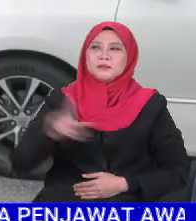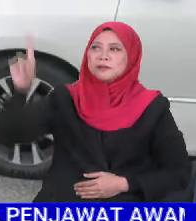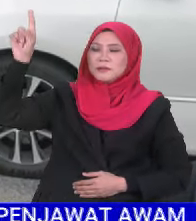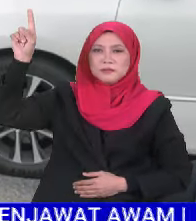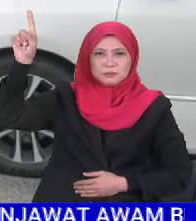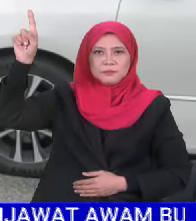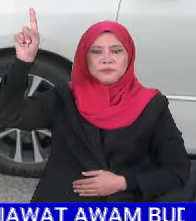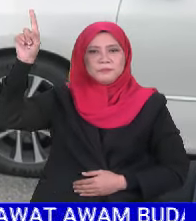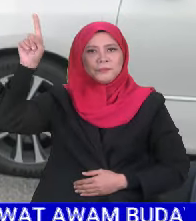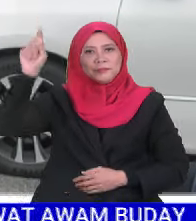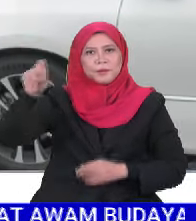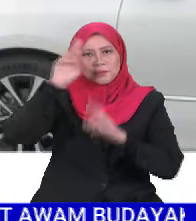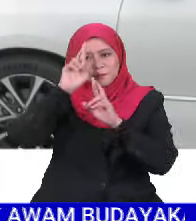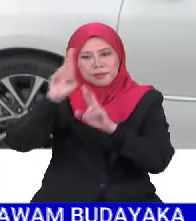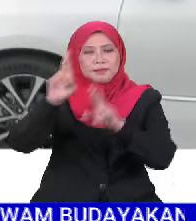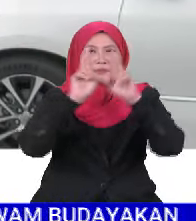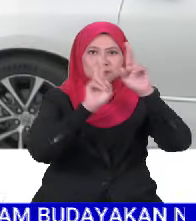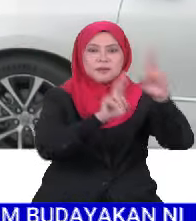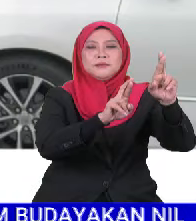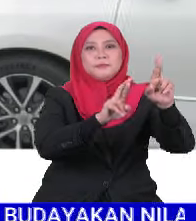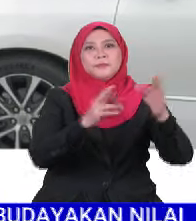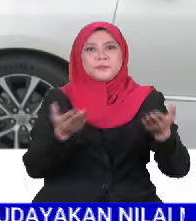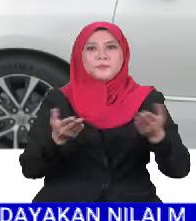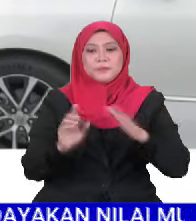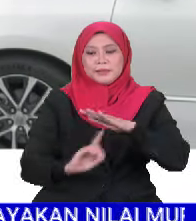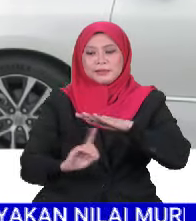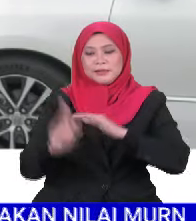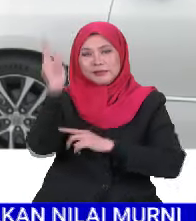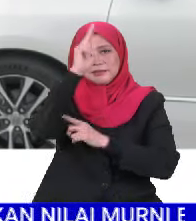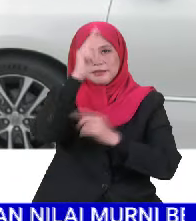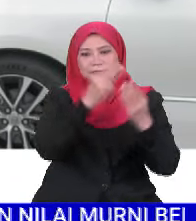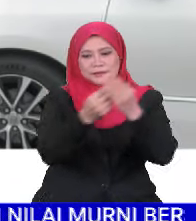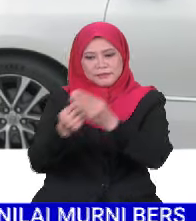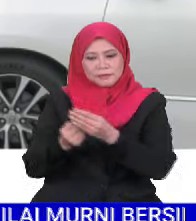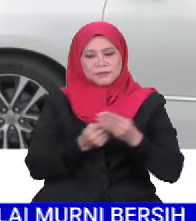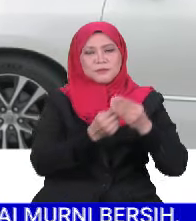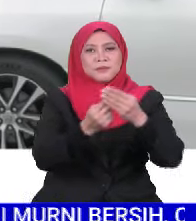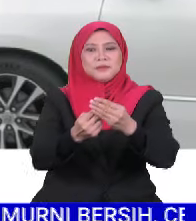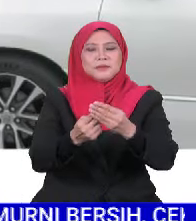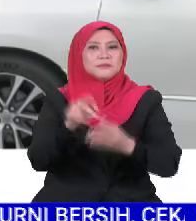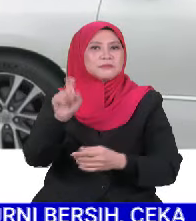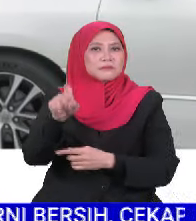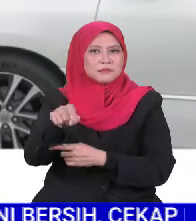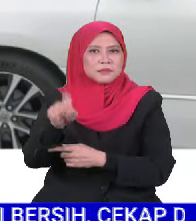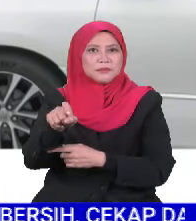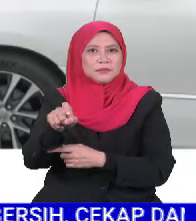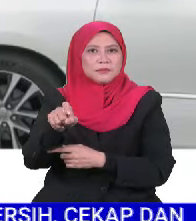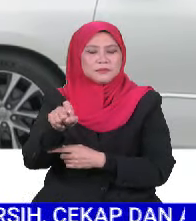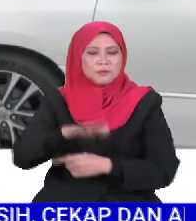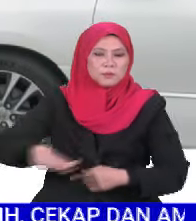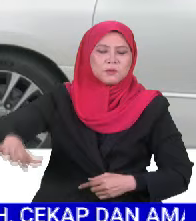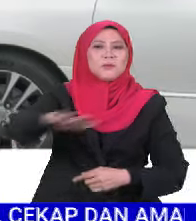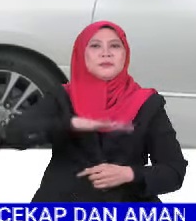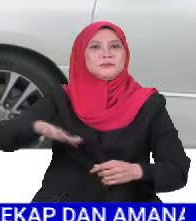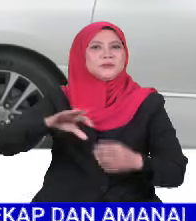ini ada Insan kita mesti saling menghormati apalagi atas dasar Kerajaan perpaduan jadi kita semua mesti bersama